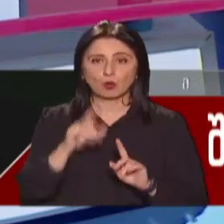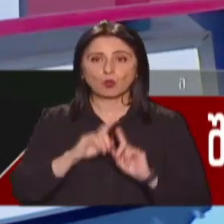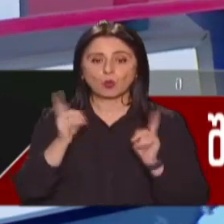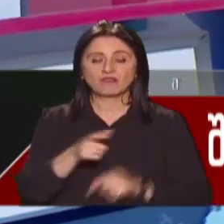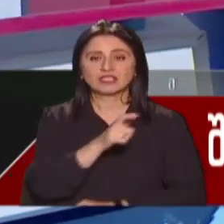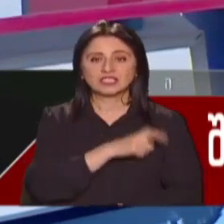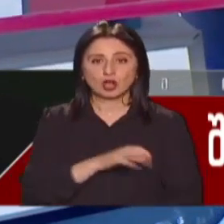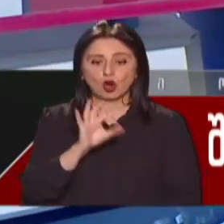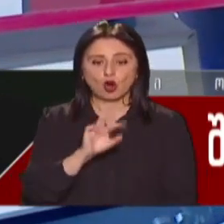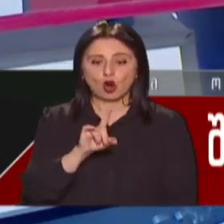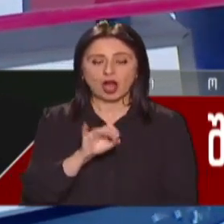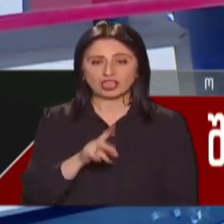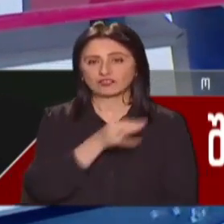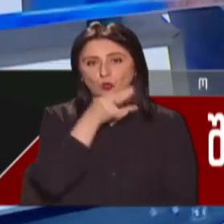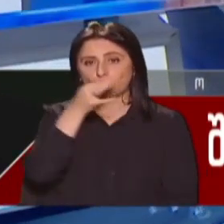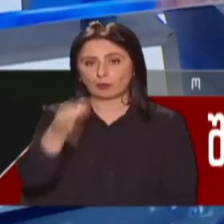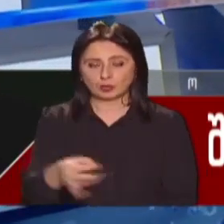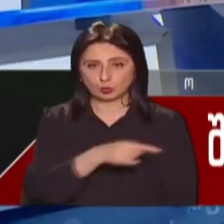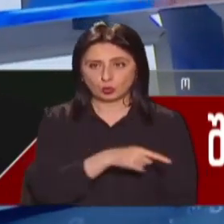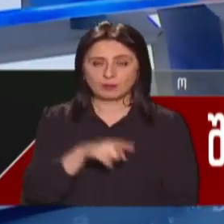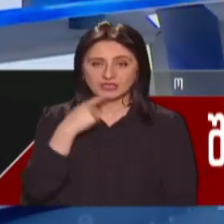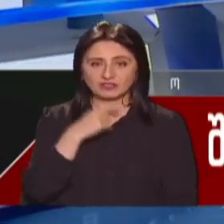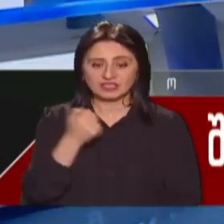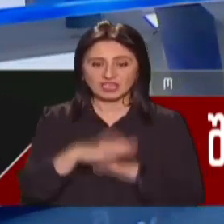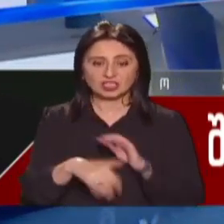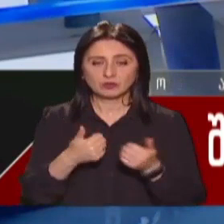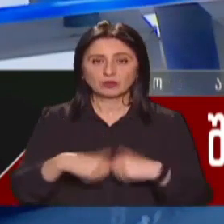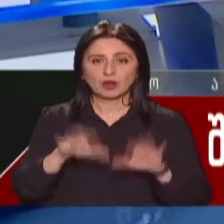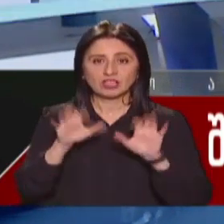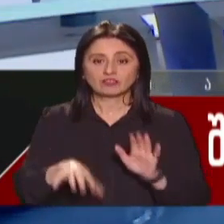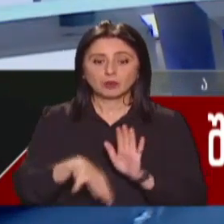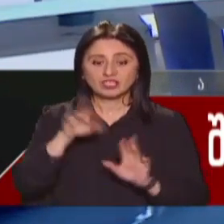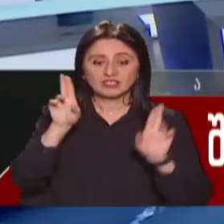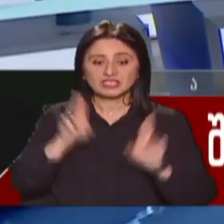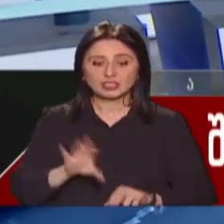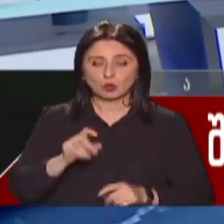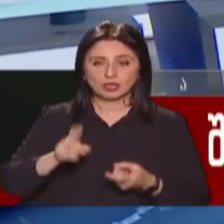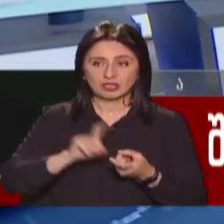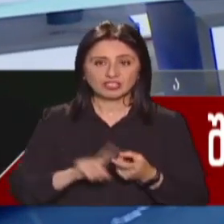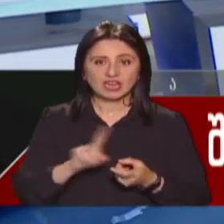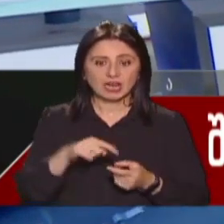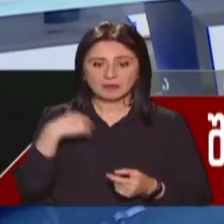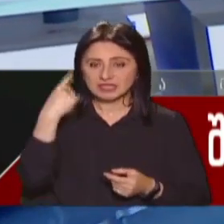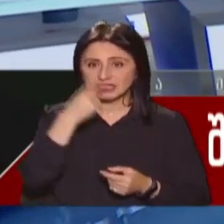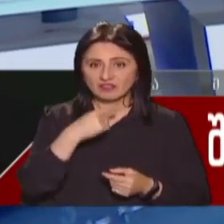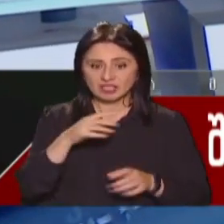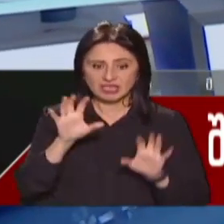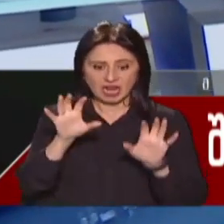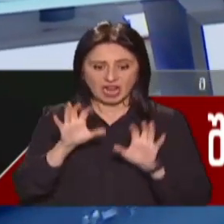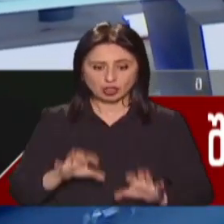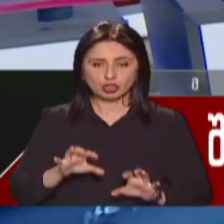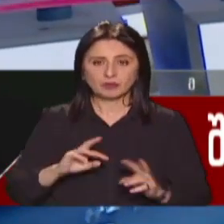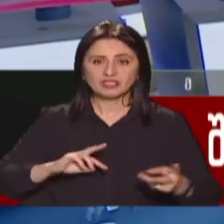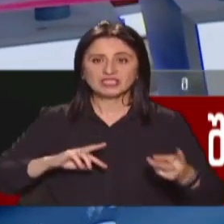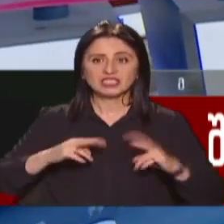უმრავლესობის წევრმა ანდრი ოხანაშვილმა უპასუხა. მისი თქმით, ცესკოს თავმჯდომარის არჩევის წესთან დაკავშირებით რაიმე სახის